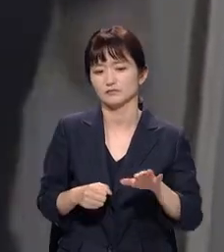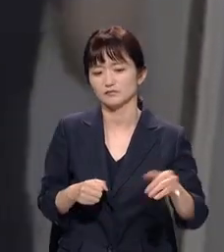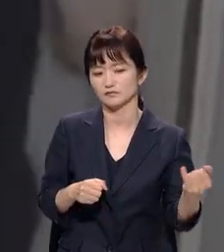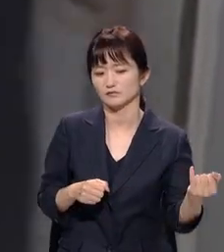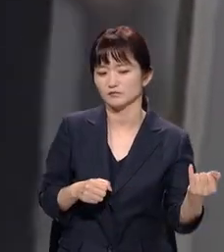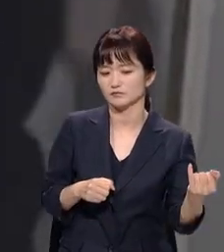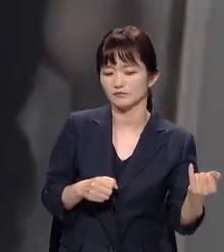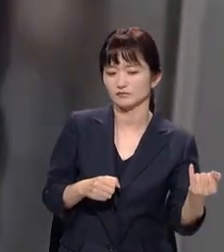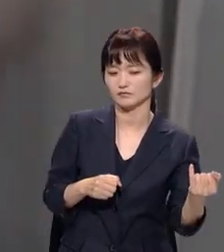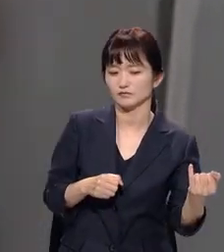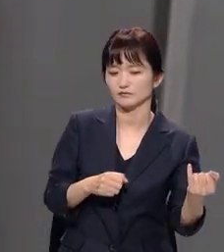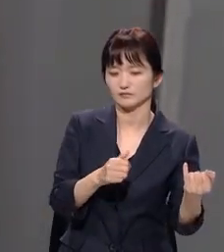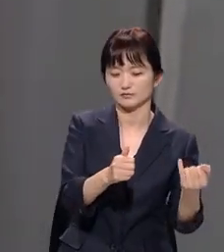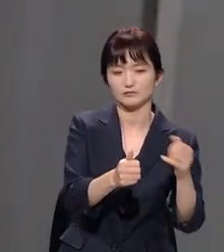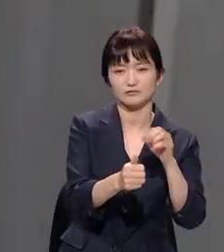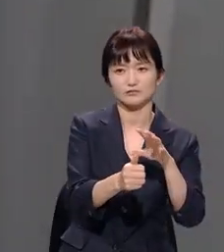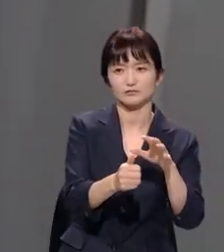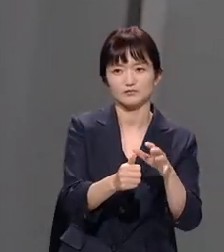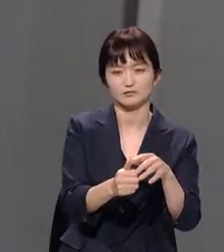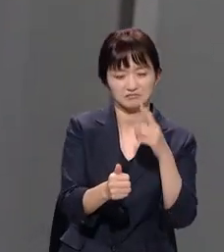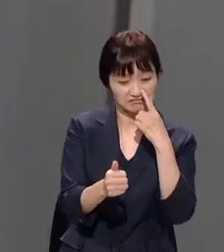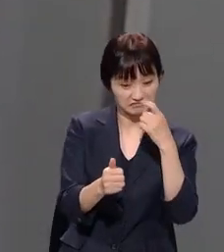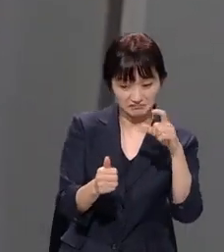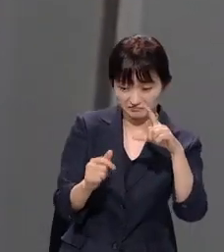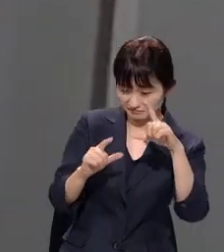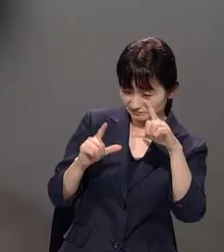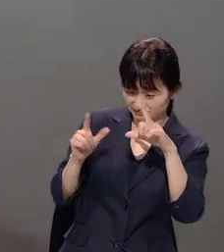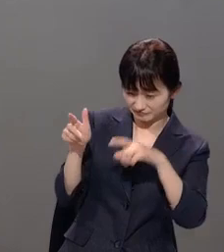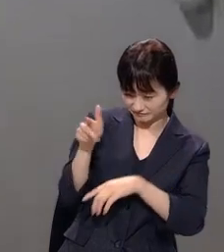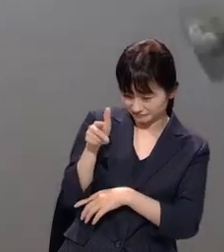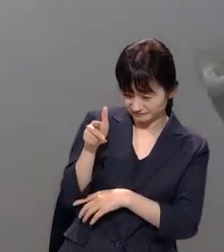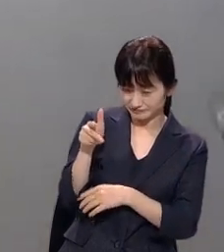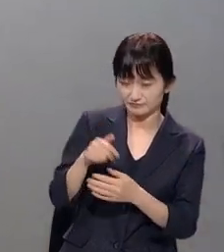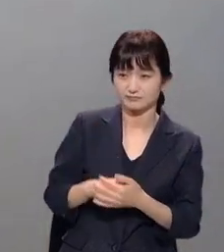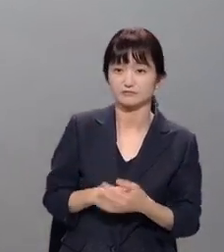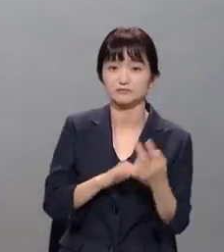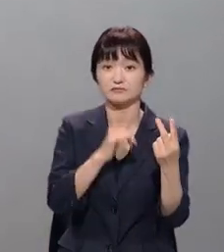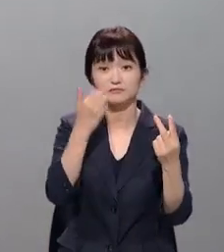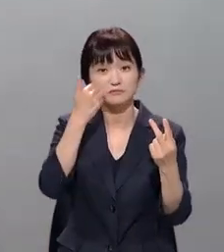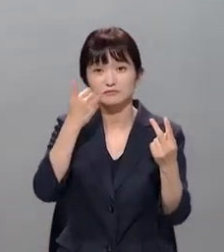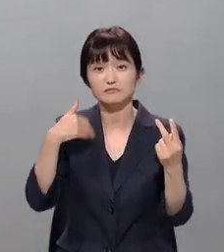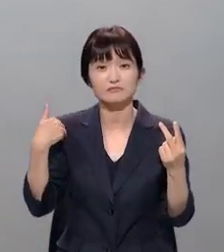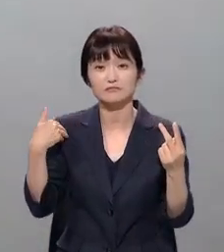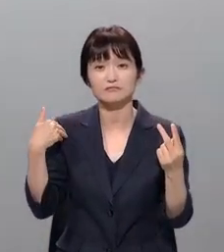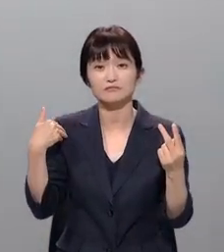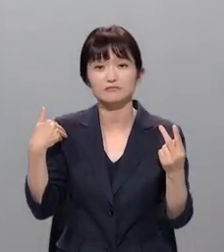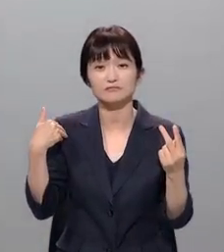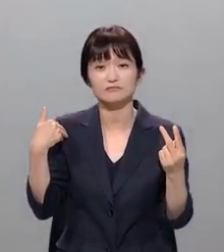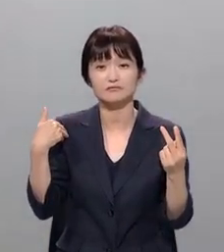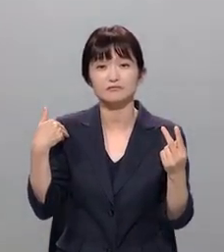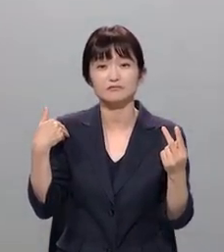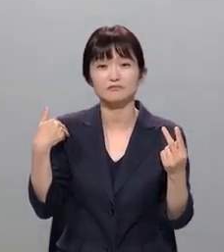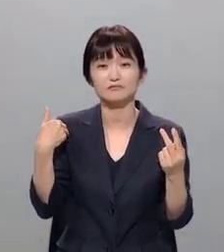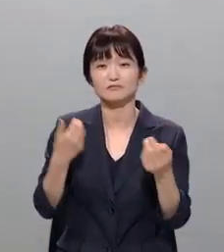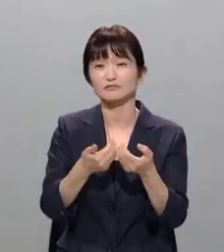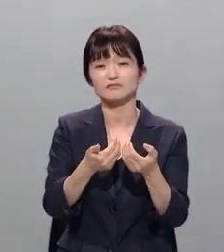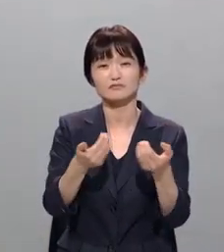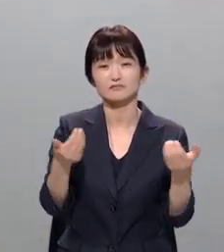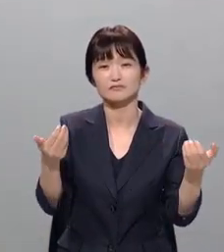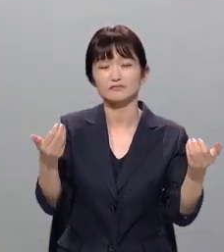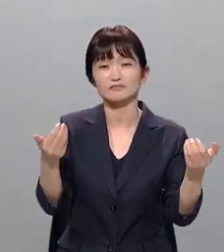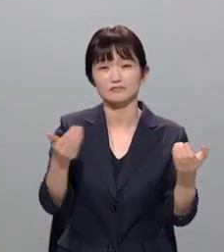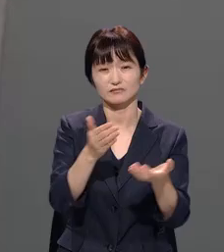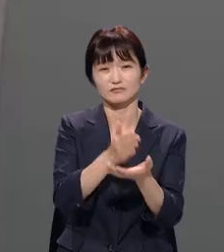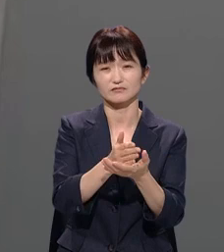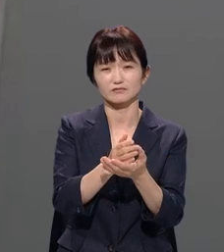오빠 완전 멋지다 하듯이 저걸 찍고 앉았어 자 두 사람 누군지는 모르겠습니다만 절대 헤어지지 마시고요 꼭